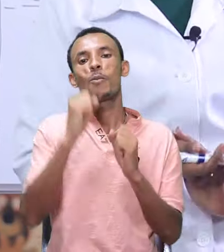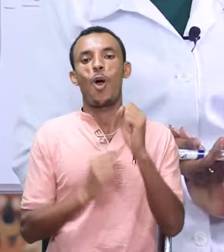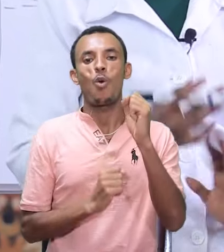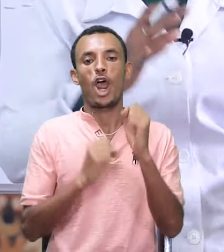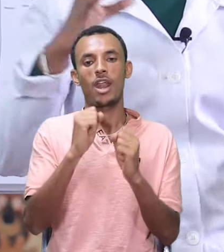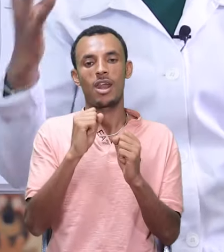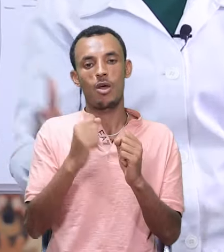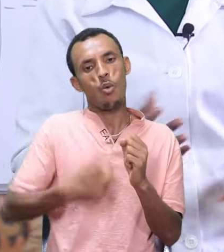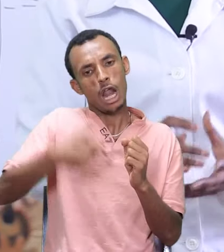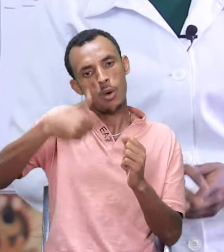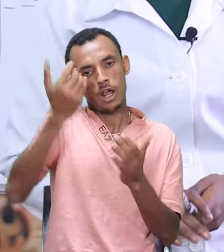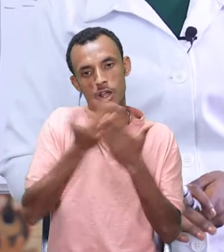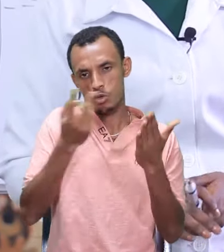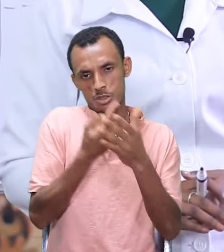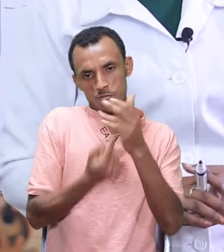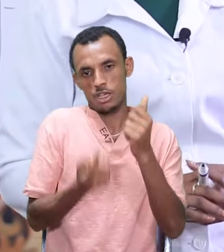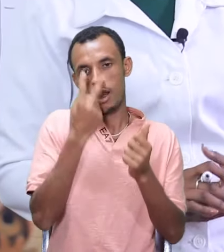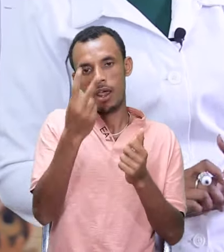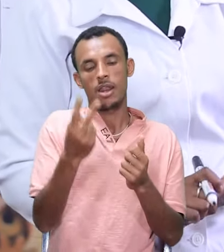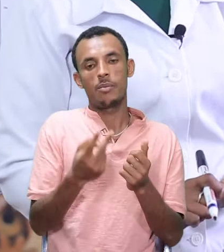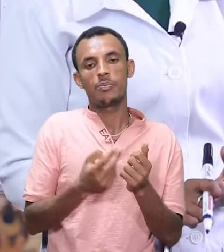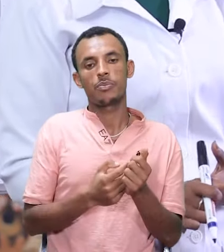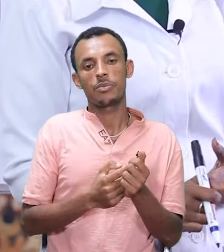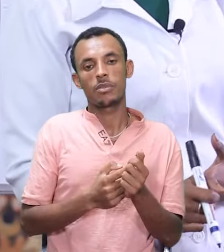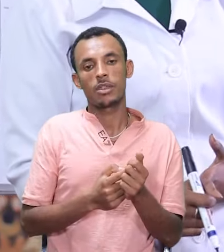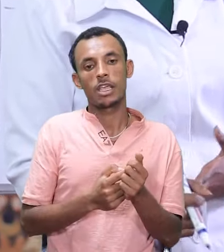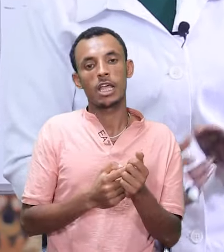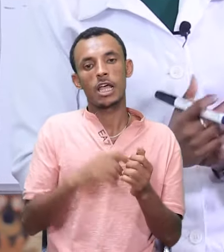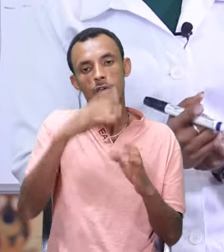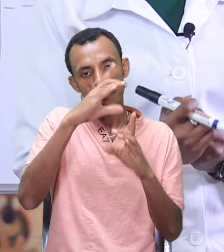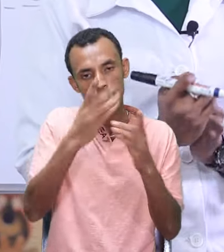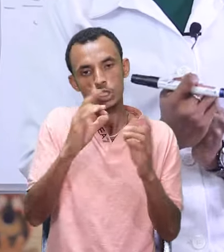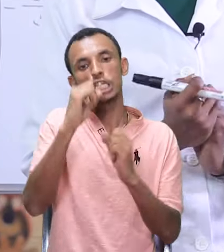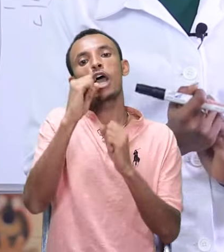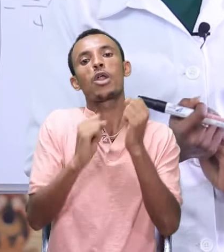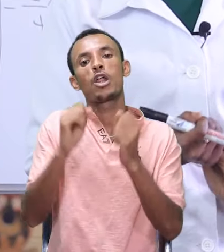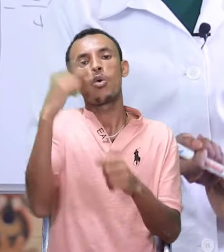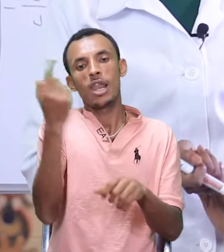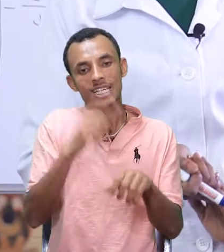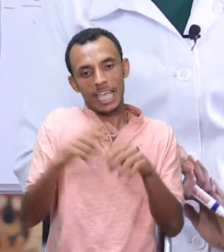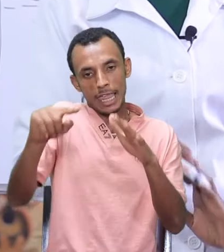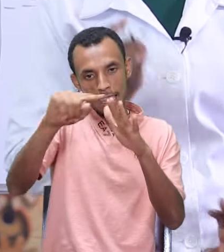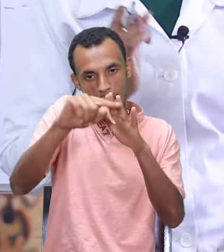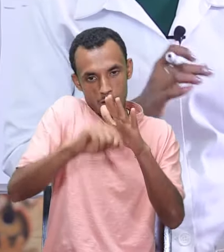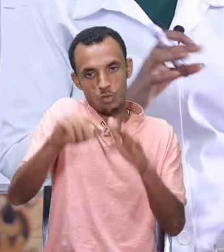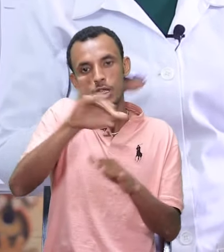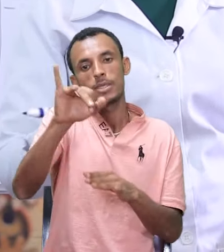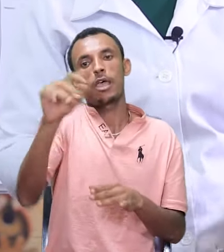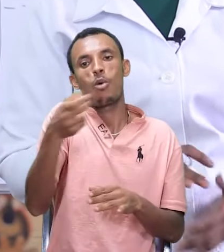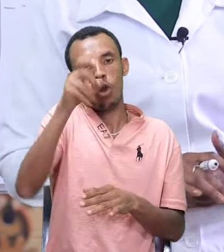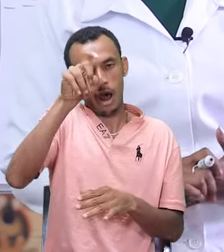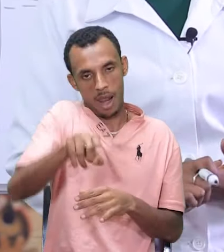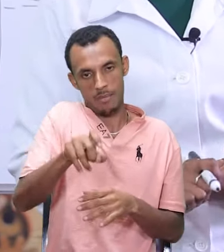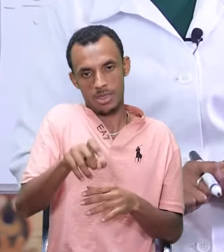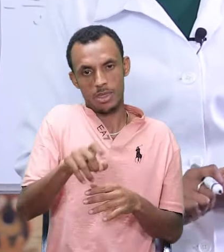ነው የሚለው ዋና ዋና ነገሮችን ብቻ እንከልሳለን ክፍልፋዮችን ስናወዳደር ምን ጊዜም ታህታቸው ተመሳሳይ መሆን